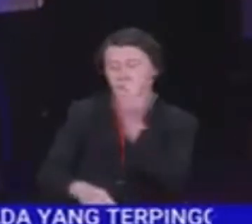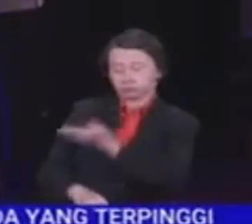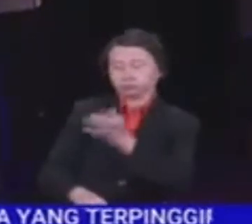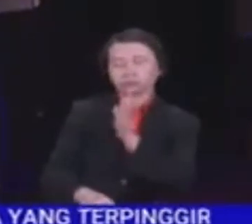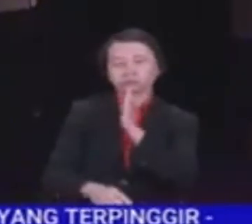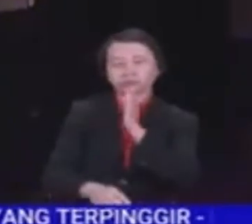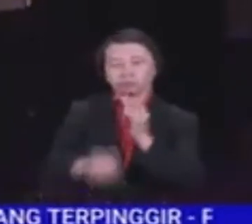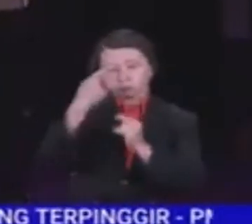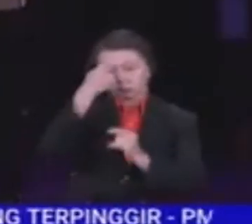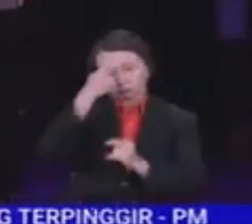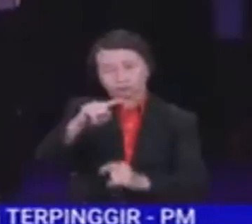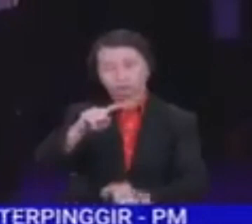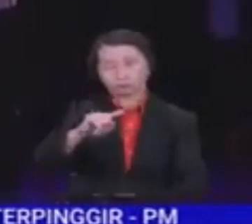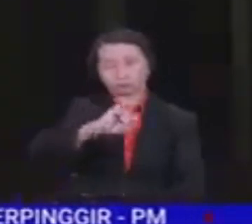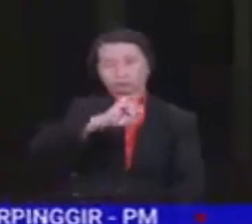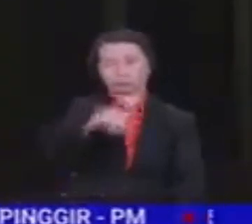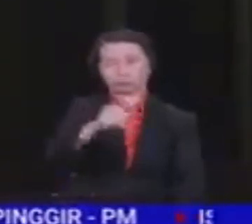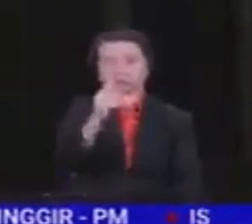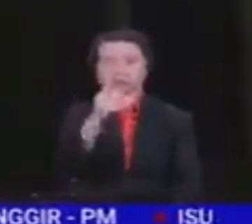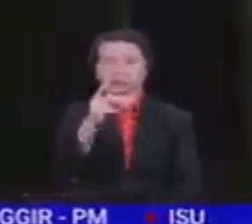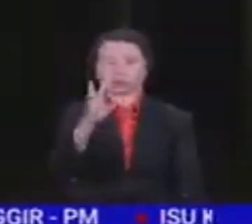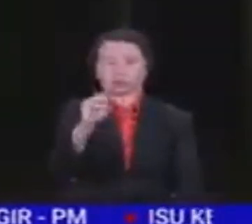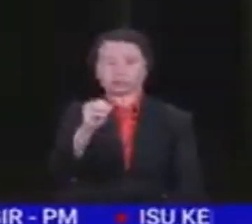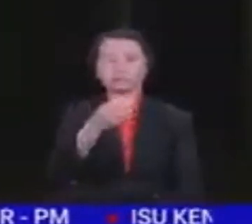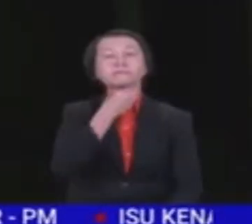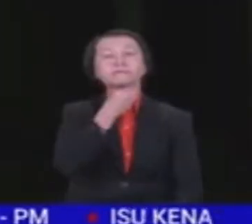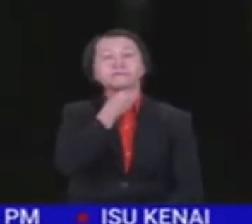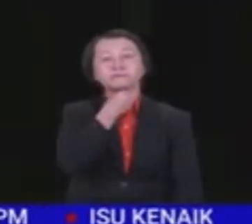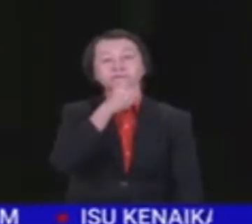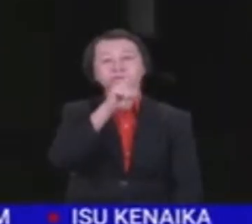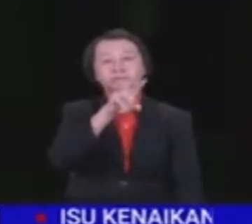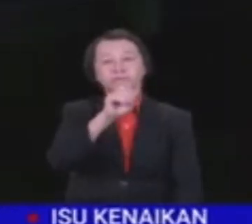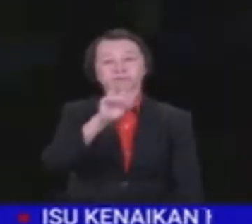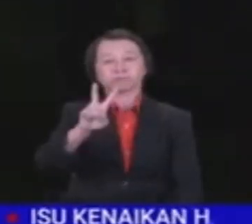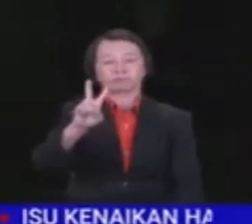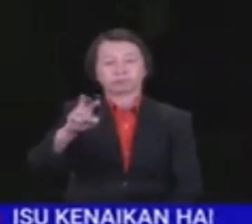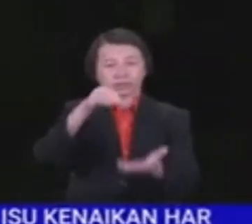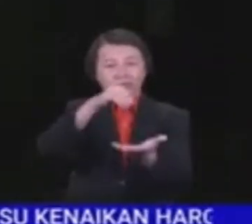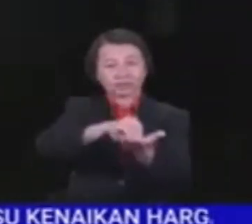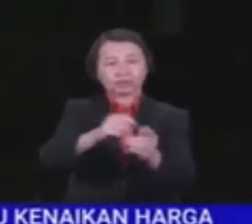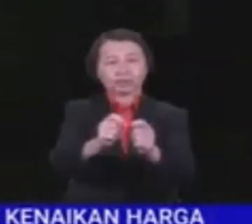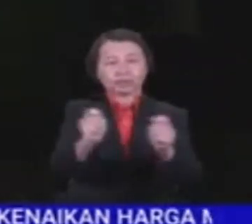Program Jelajah Aspirasi Keluarga Malaysia Negeri Perak 2022 di Pasir Salak.